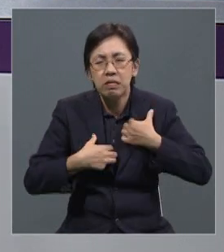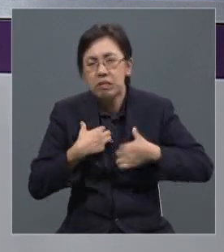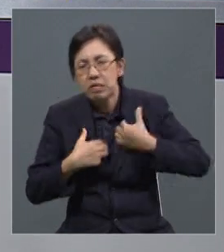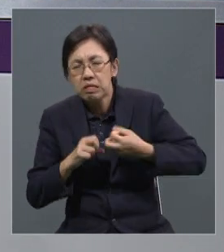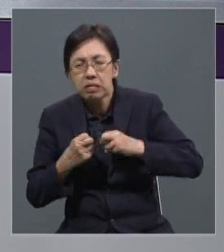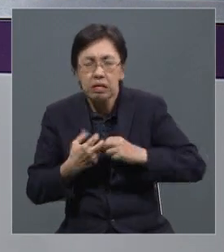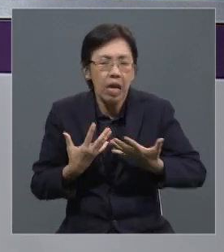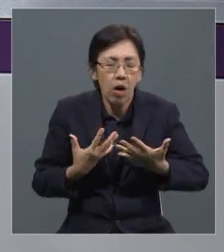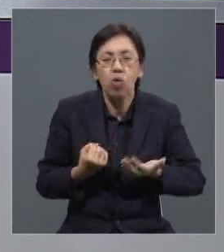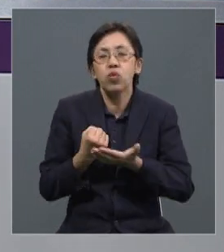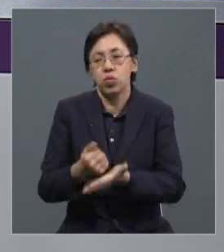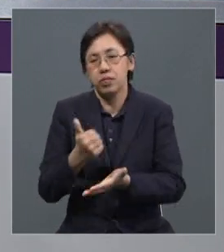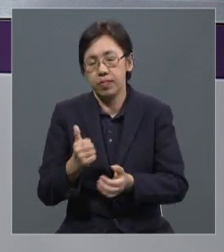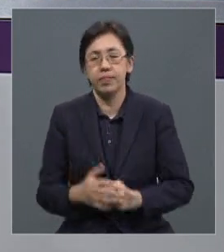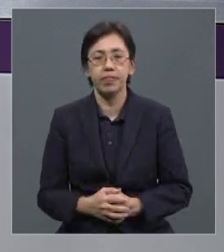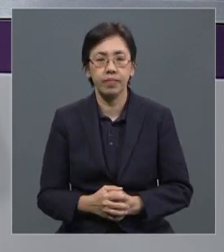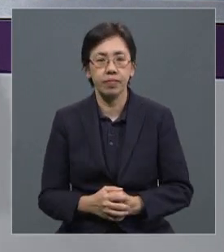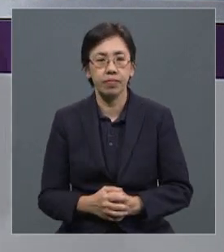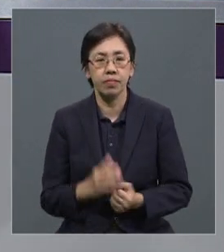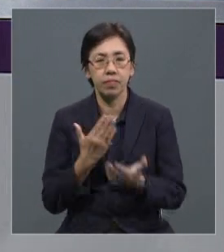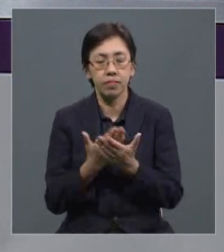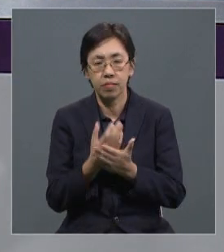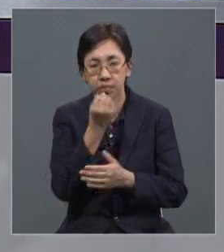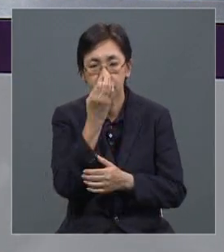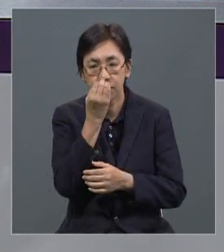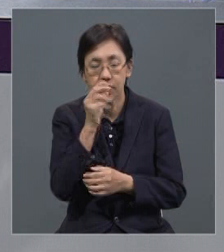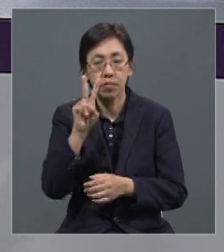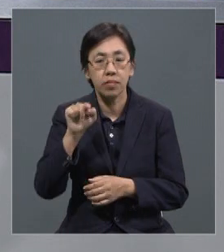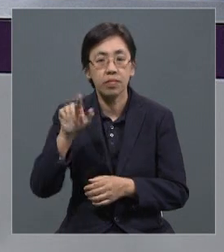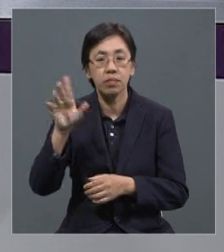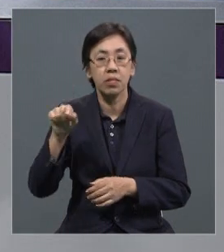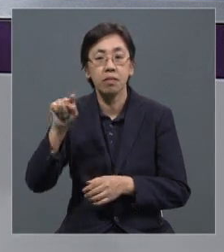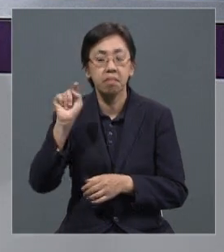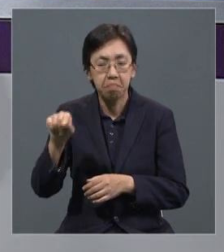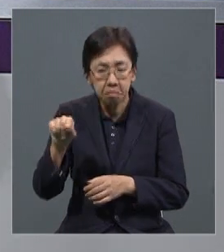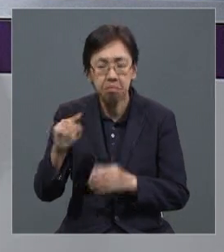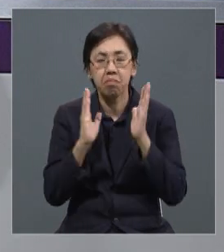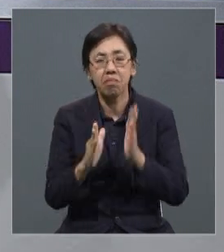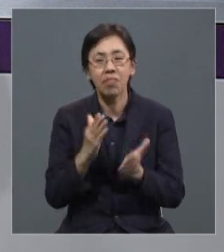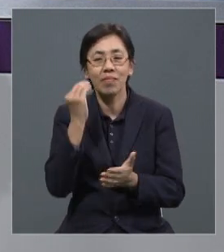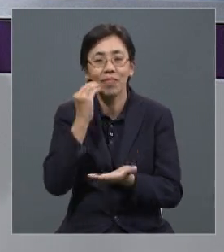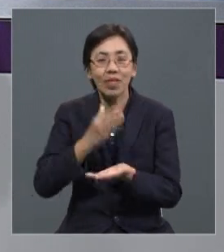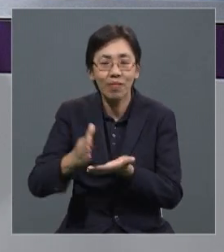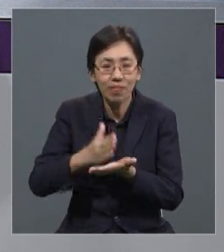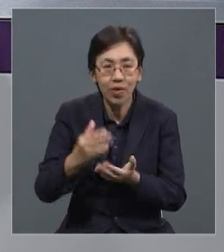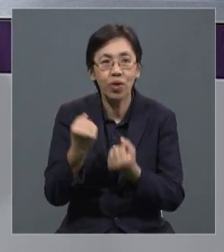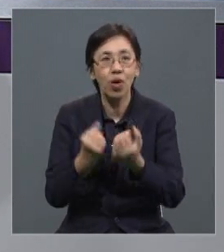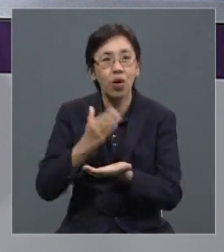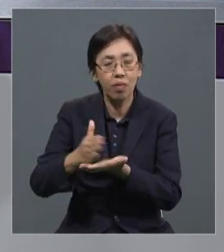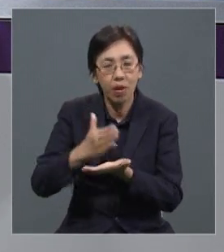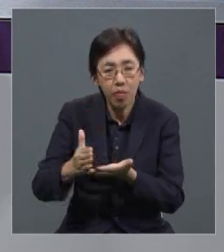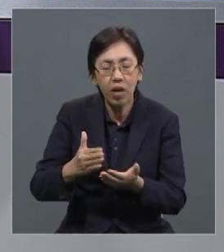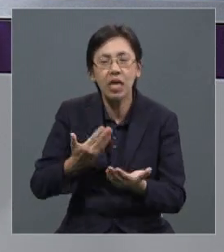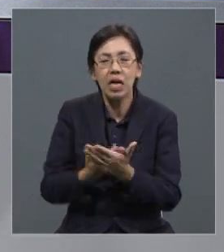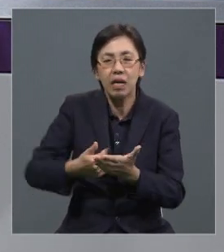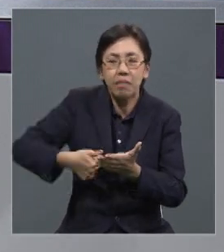ได้ด้วยแต่แน่นอนครับพอคงดอกเบี้ยนโยบายเอาไว้ก็อาจจะทำให้คนที่กำลังผ่อนบ้านผ่อนรถผ่อนหนี้ธุรกิจ